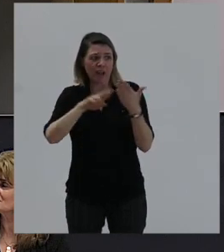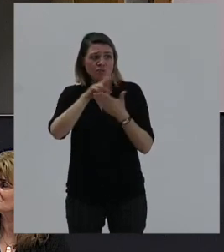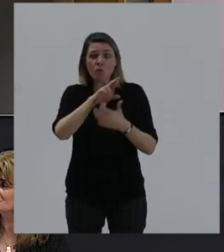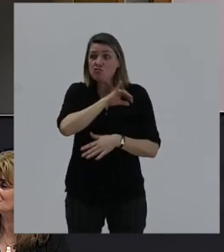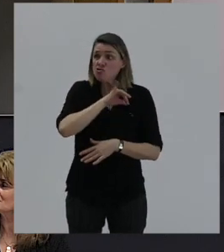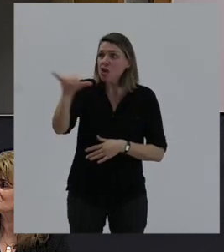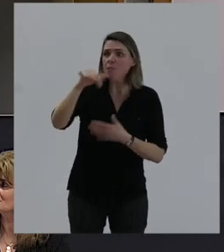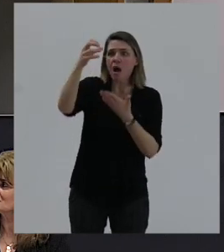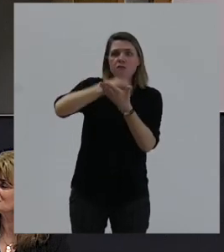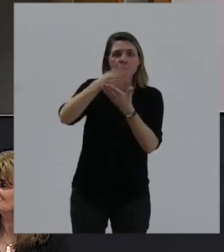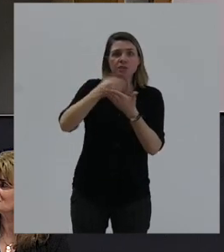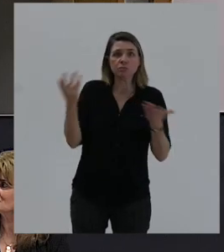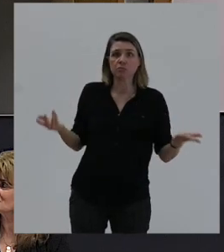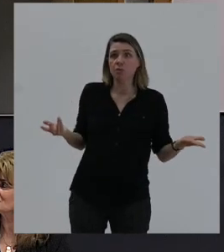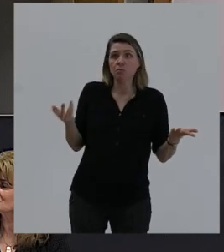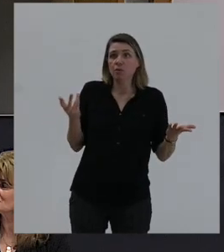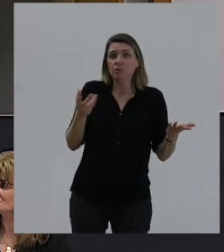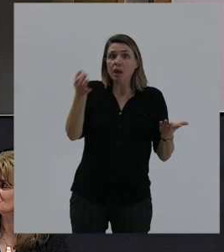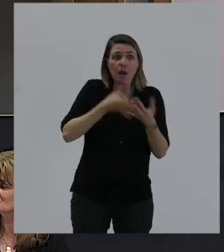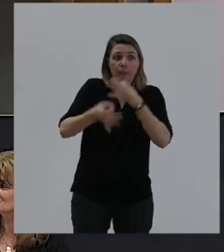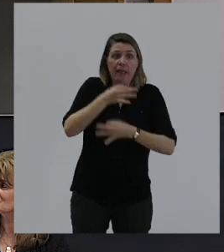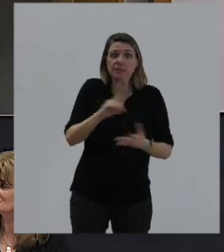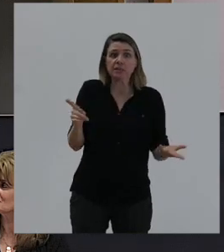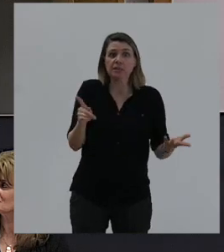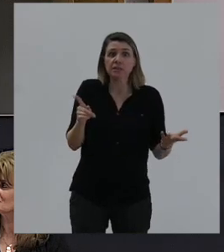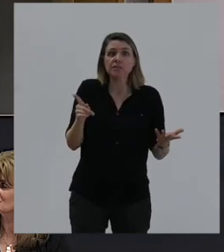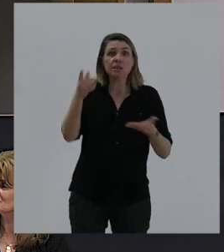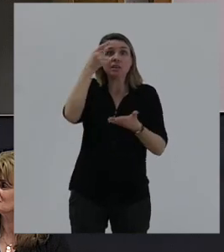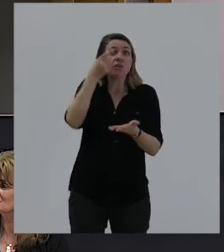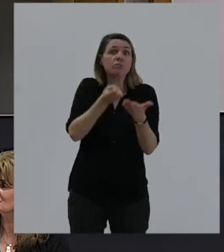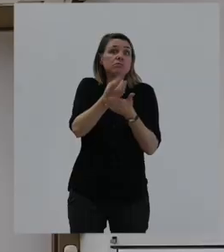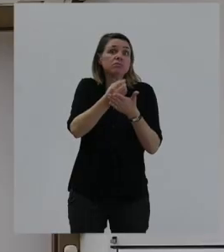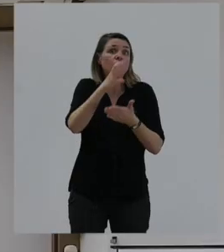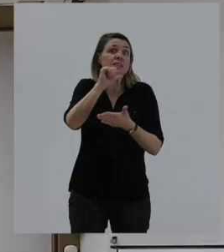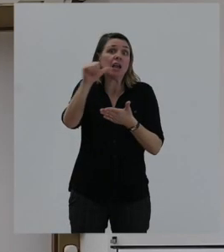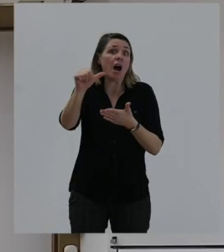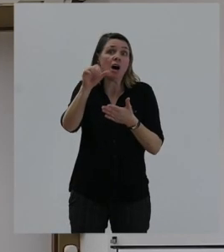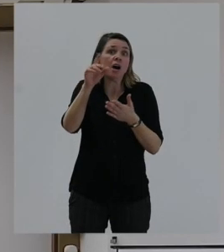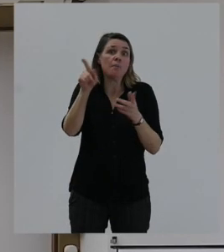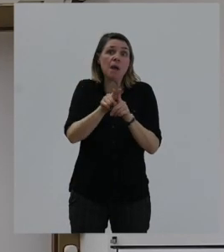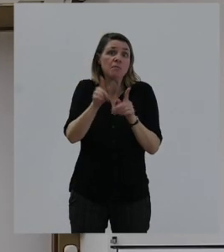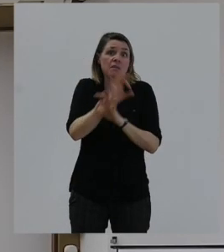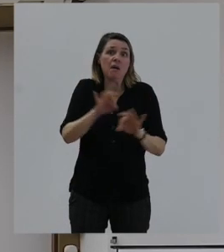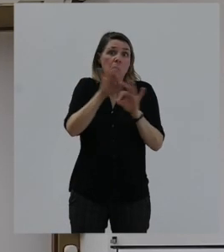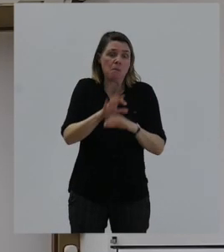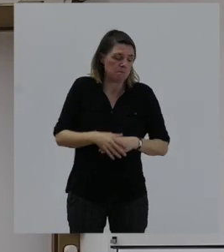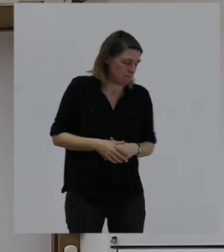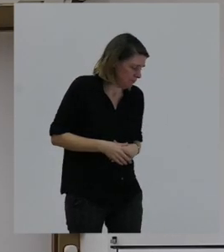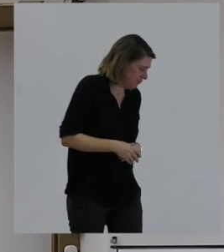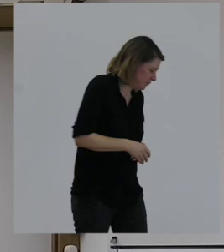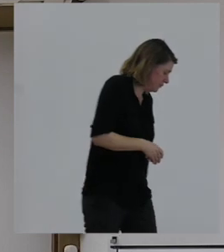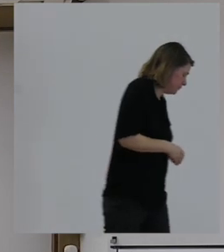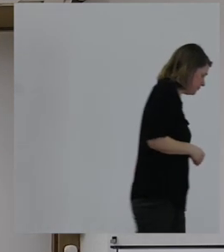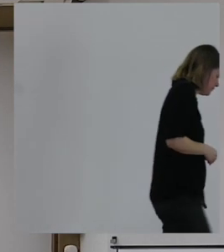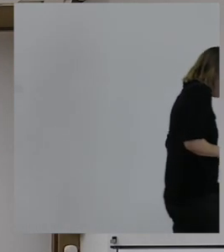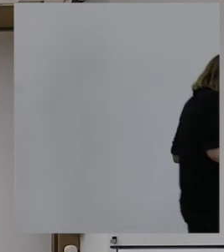cet élément n'a été partagé avec la communauté. D'ailleurs, le sujet n'a pas été partagé en CA à l'époque. Alors, je me retourne vers vous. Est-ce